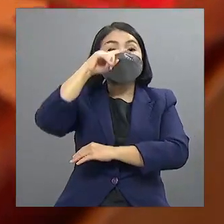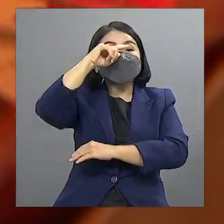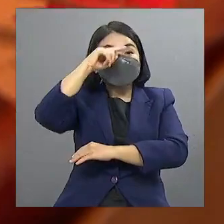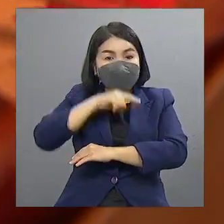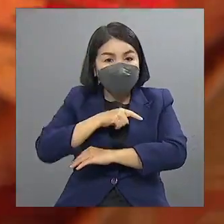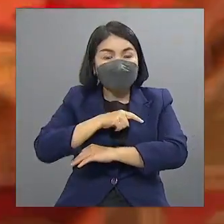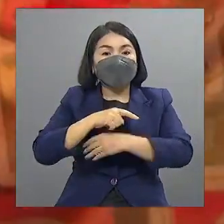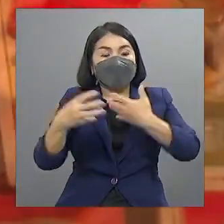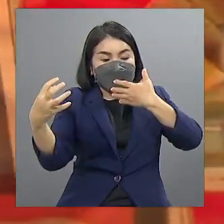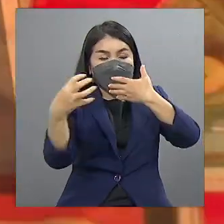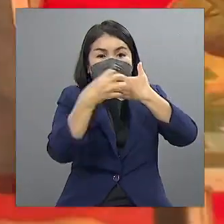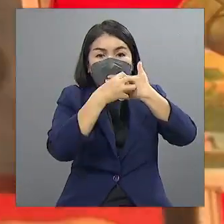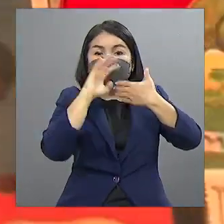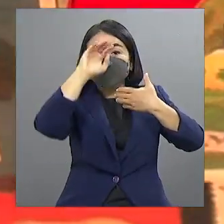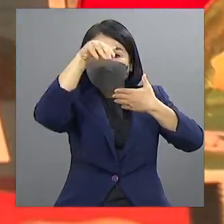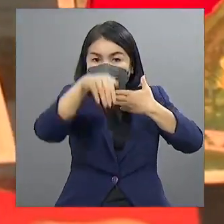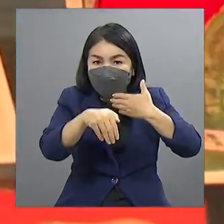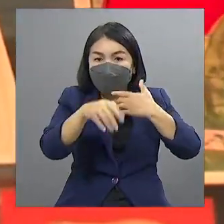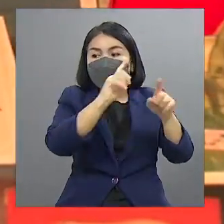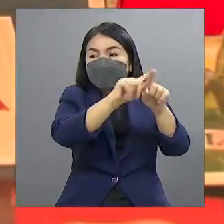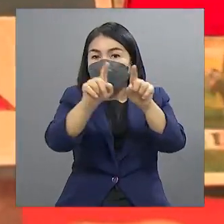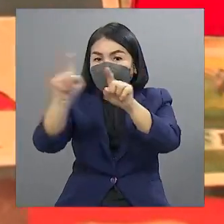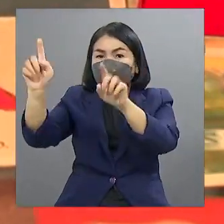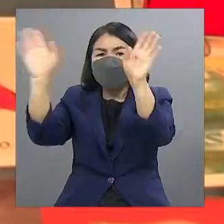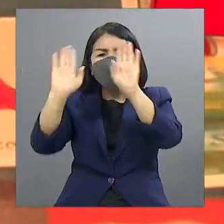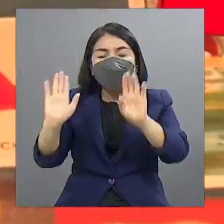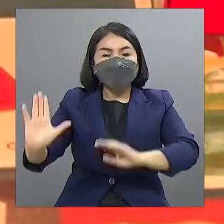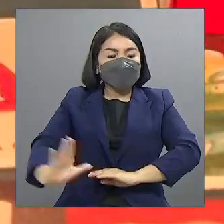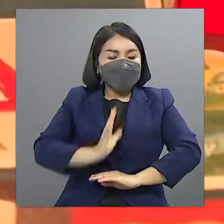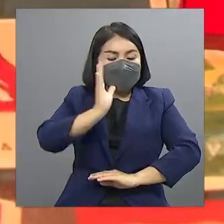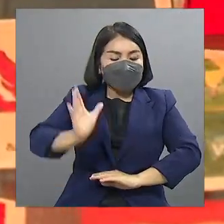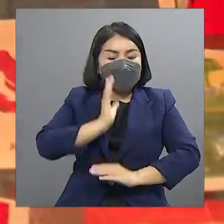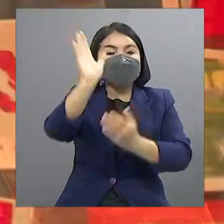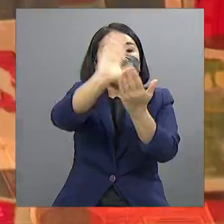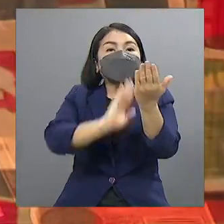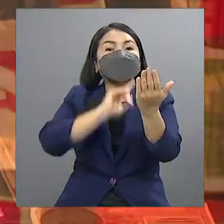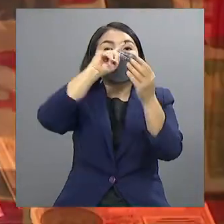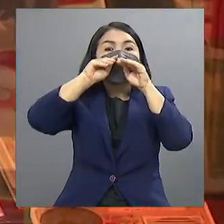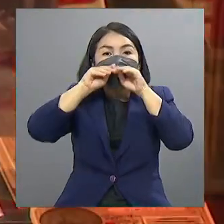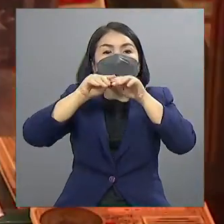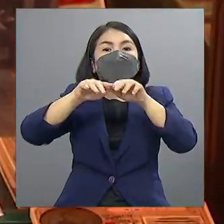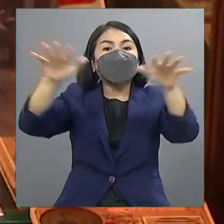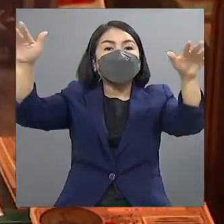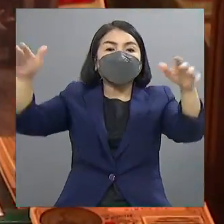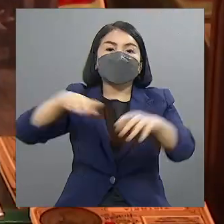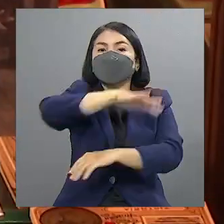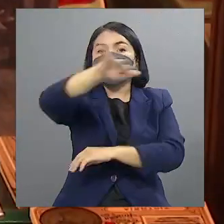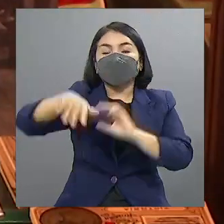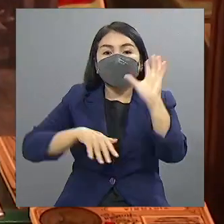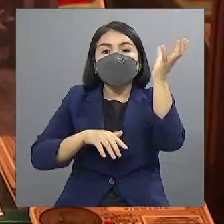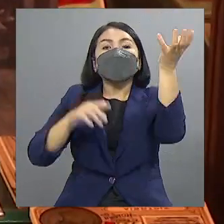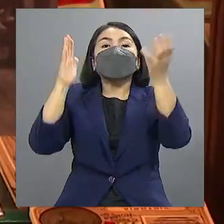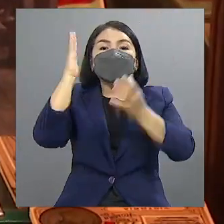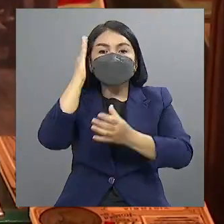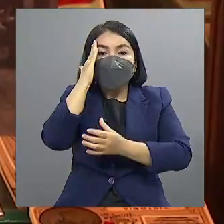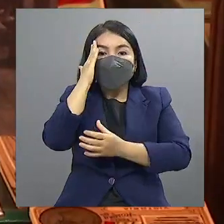านะครับเป็นการสร้างเกียรติยศเกียรติภูมิของชาติสู่นานาอารยประเทศเนี่ยเป็นเพราะว่าเราต้องการที่จะท